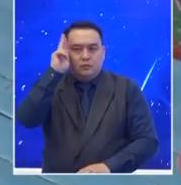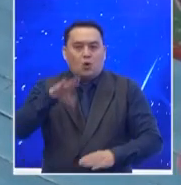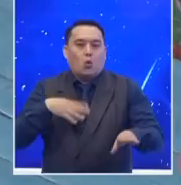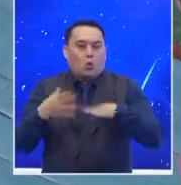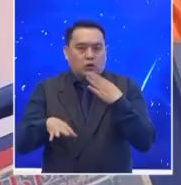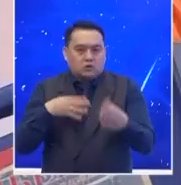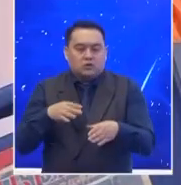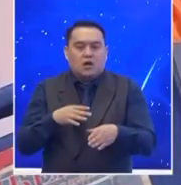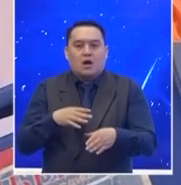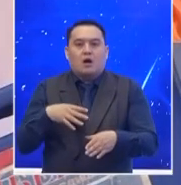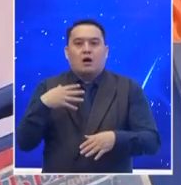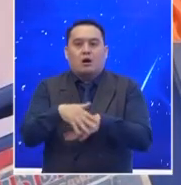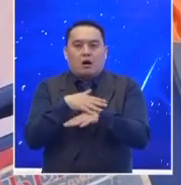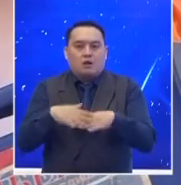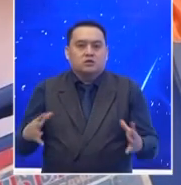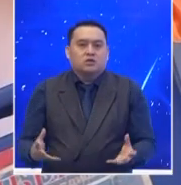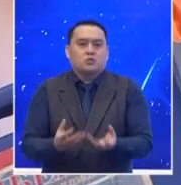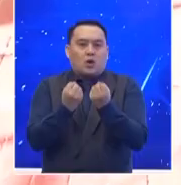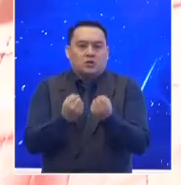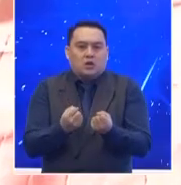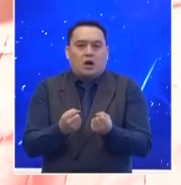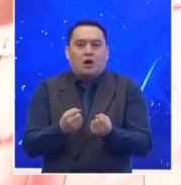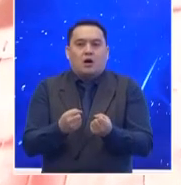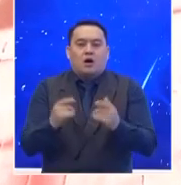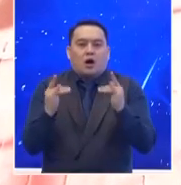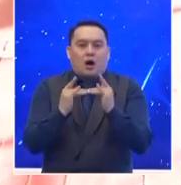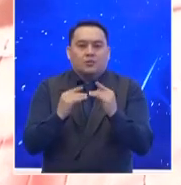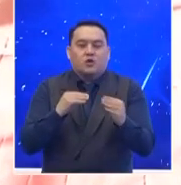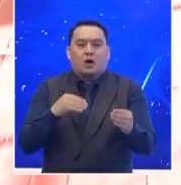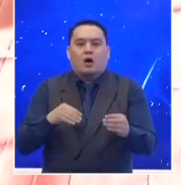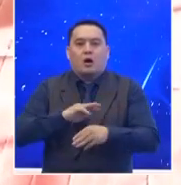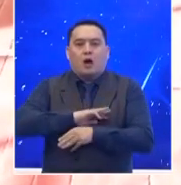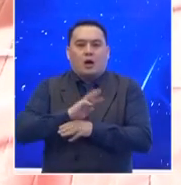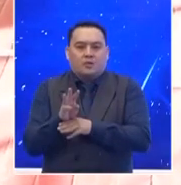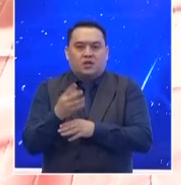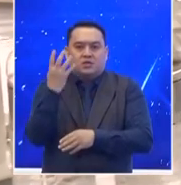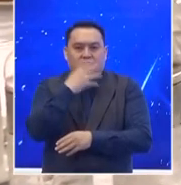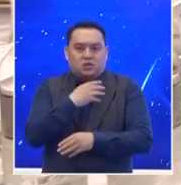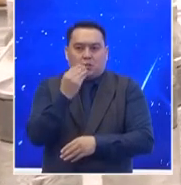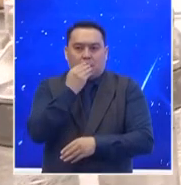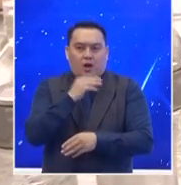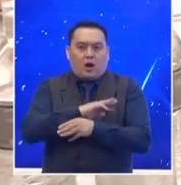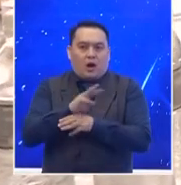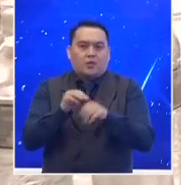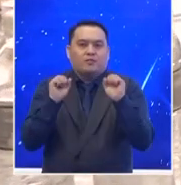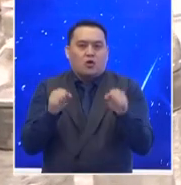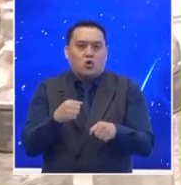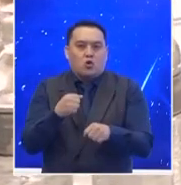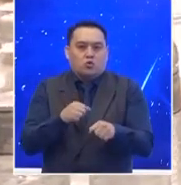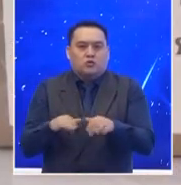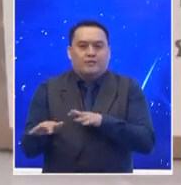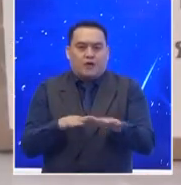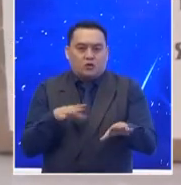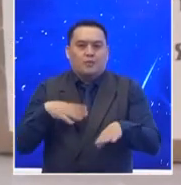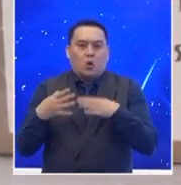Оқу-жаттығуларды өткізу барысында халықты эвакуациялау, оларды жатын жабдықтармен және ыстық тамақпен қамтамасыз ету мүмкіндіктері іс жүзінде